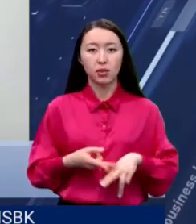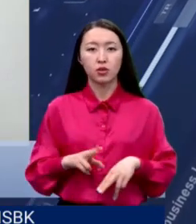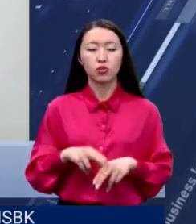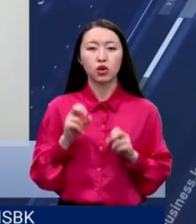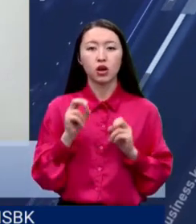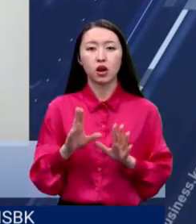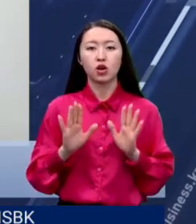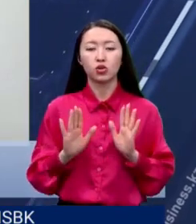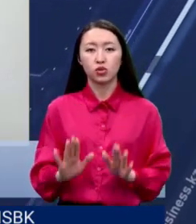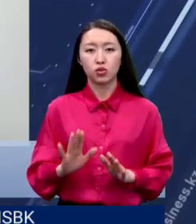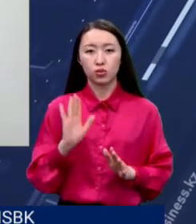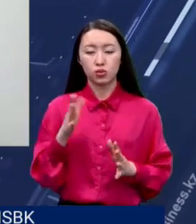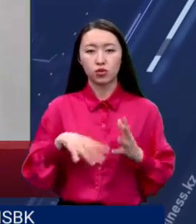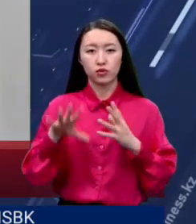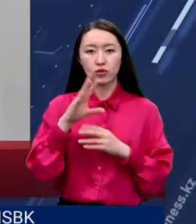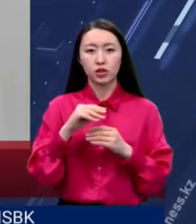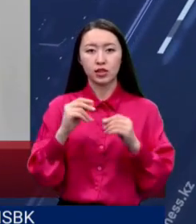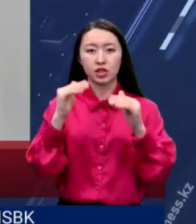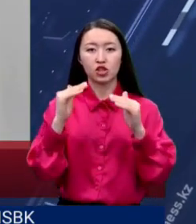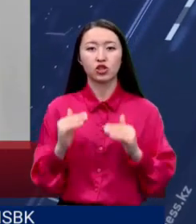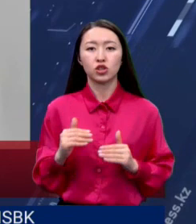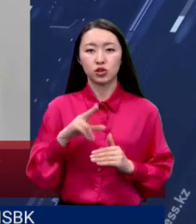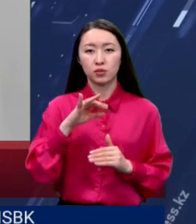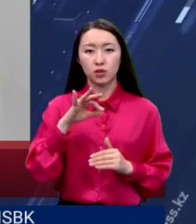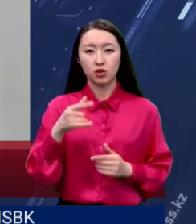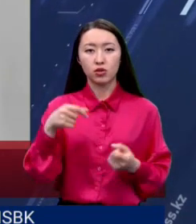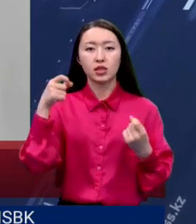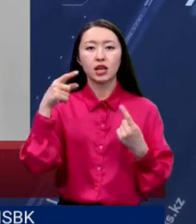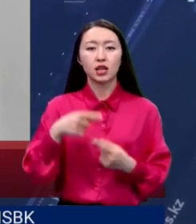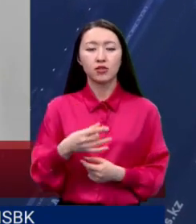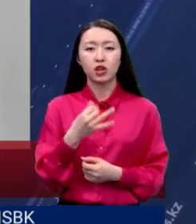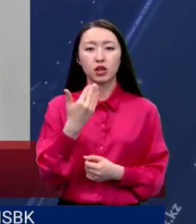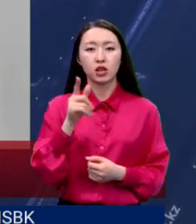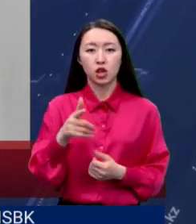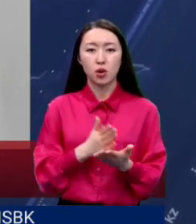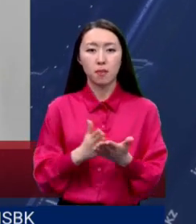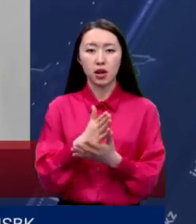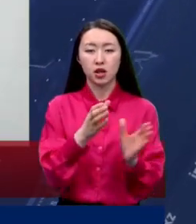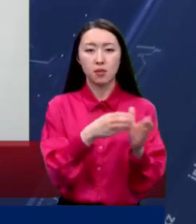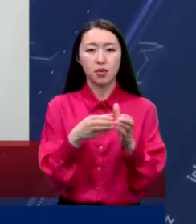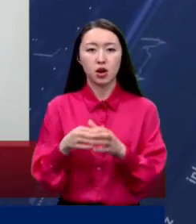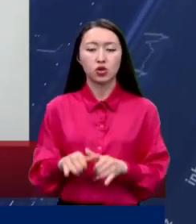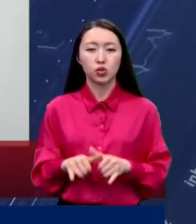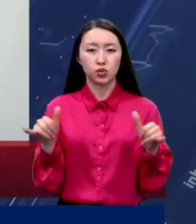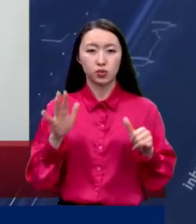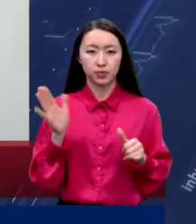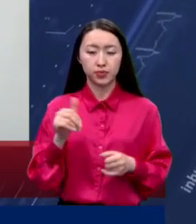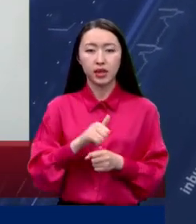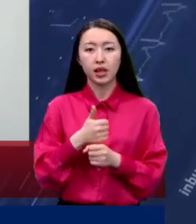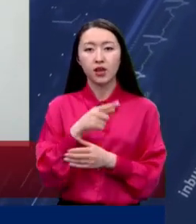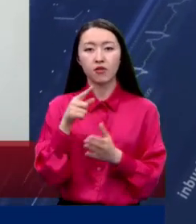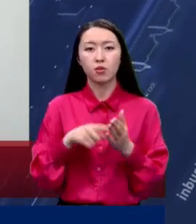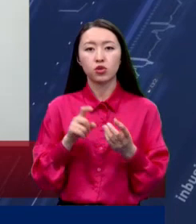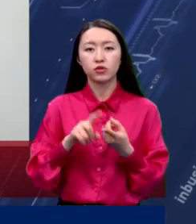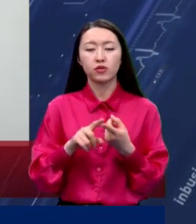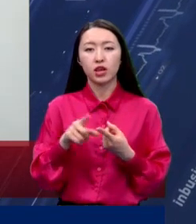только радикально будут снижены пороги, то, соответственно, и политических партий появится намного больше. Ключевой вопрос в их